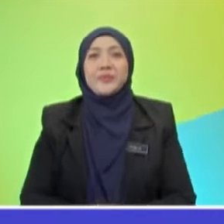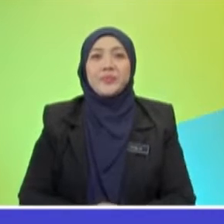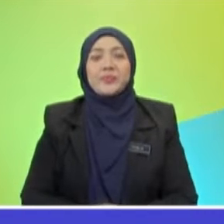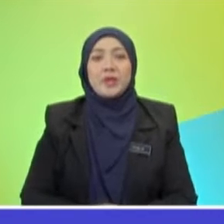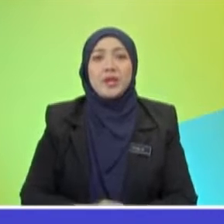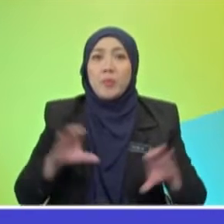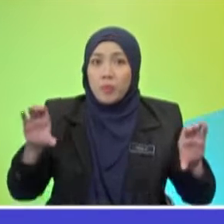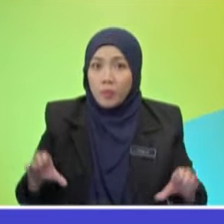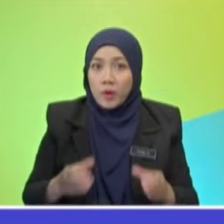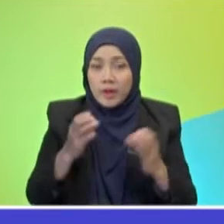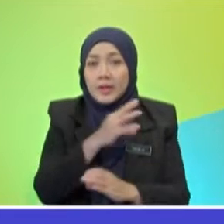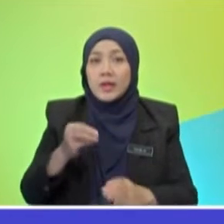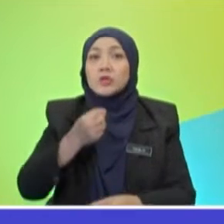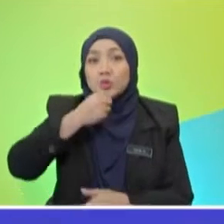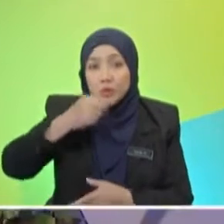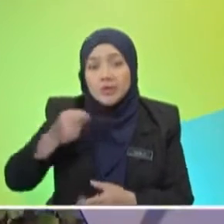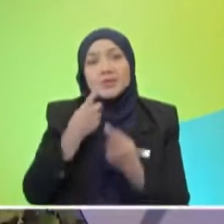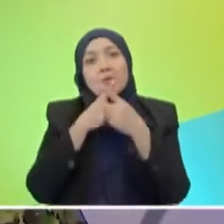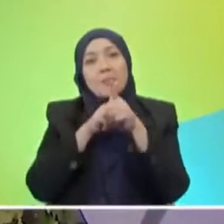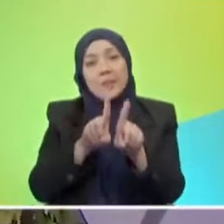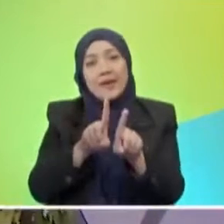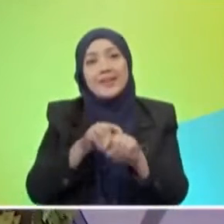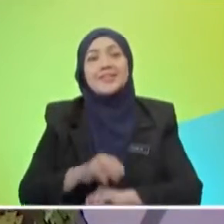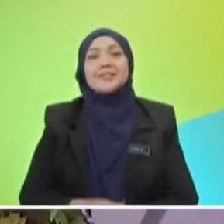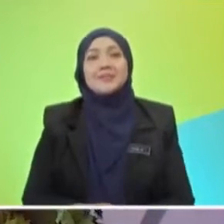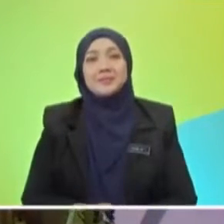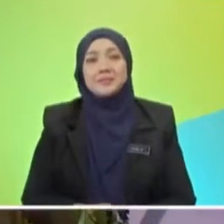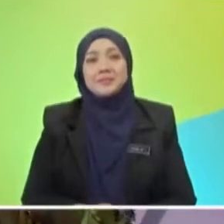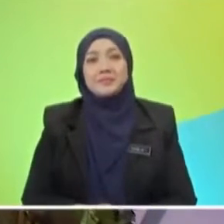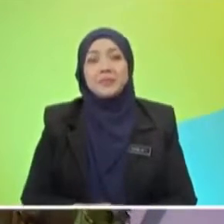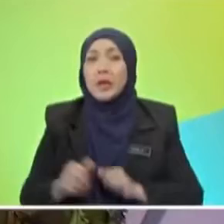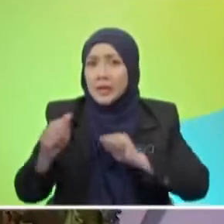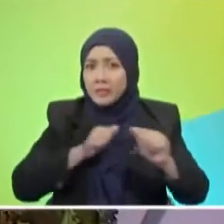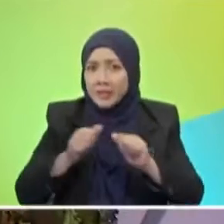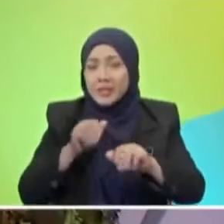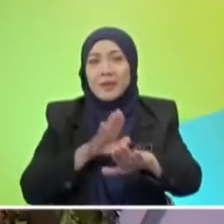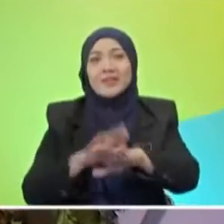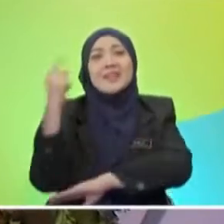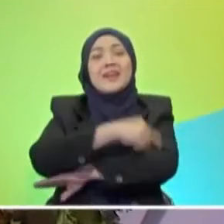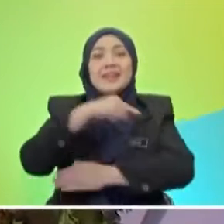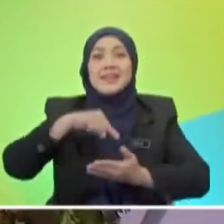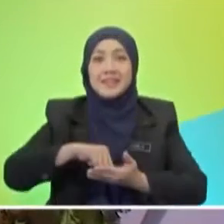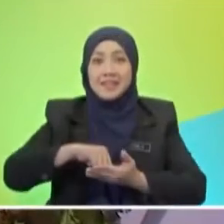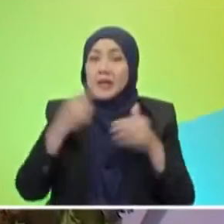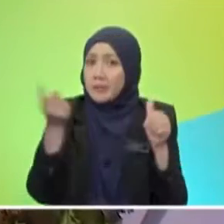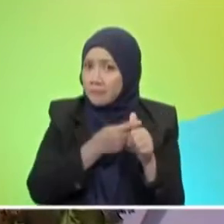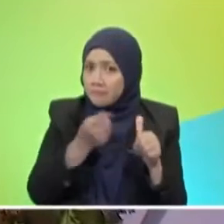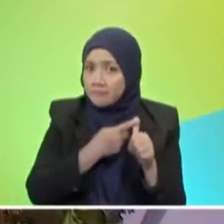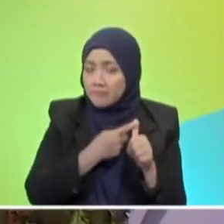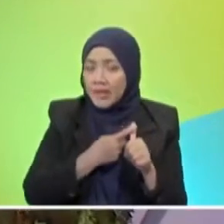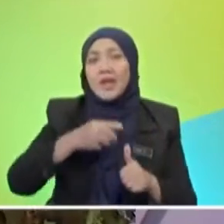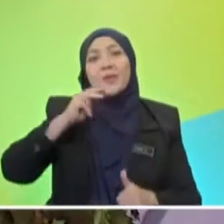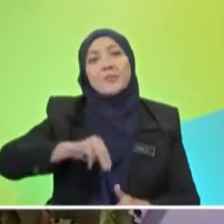menulis jawapan tersebut. Baik, kita teruskan. Silakan Cikgu. Aktiviti pada hari ini, yang pertama sekali, mereka